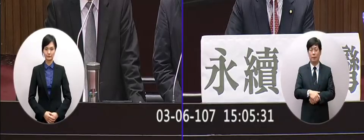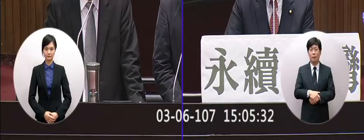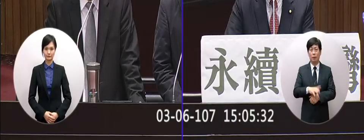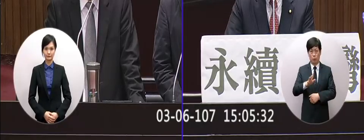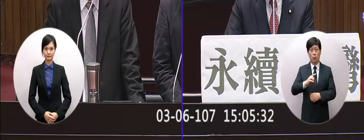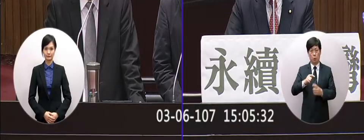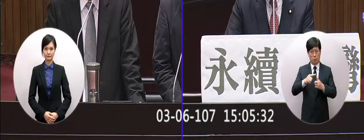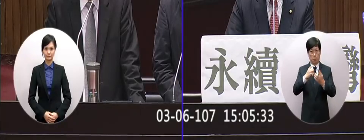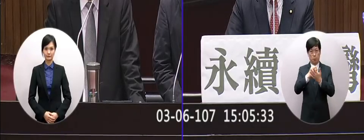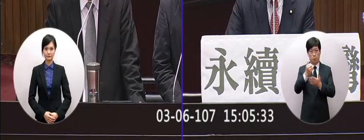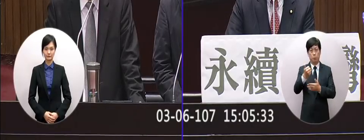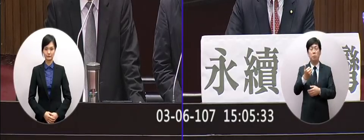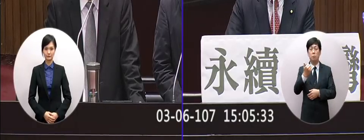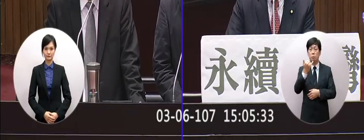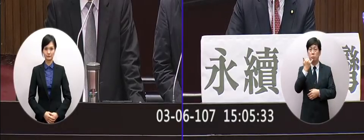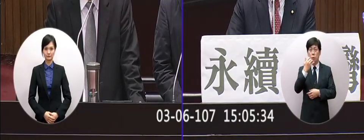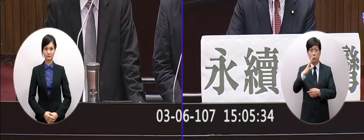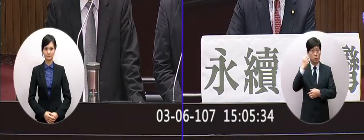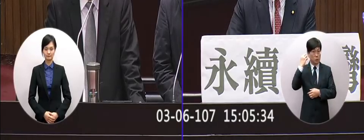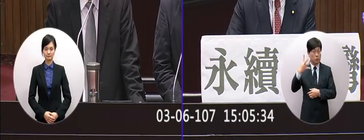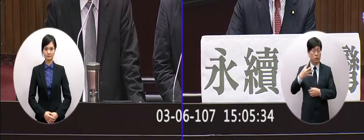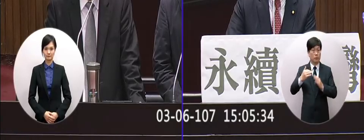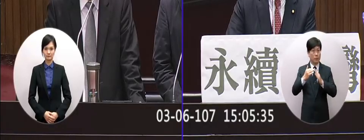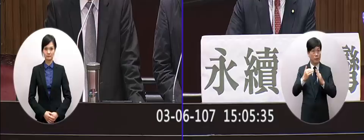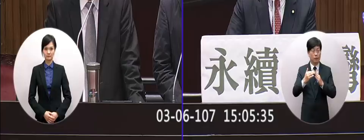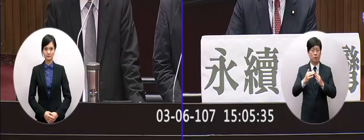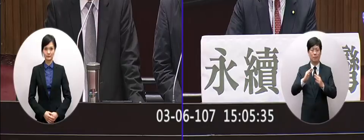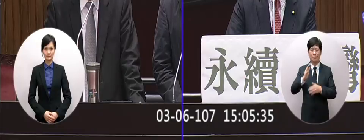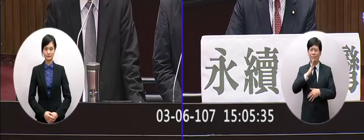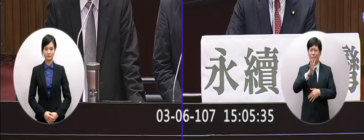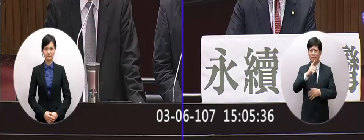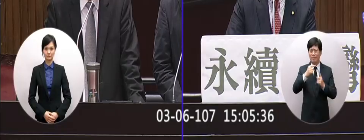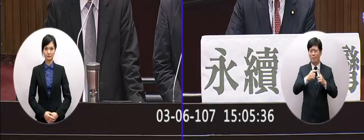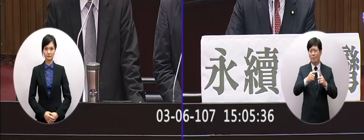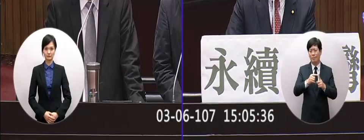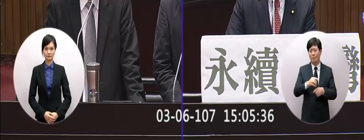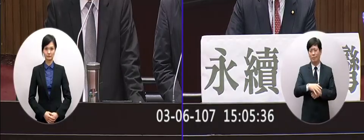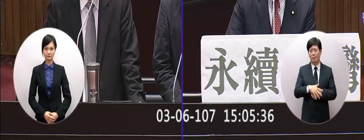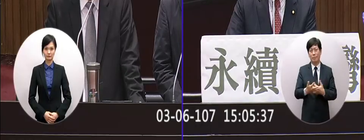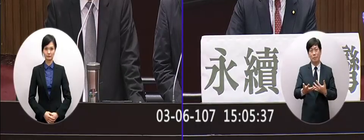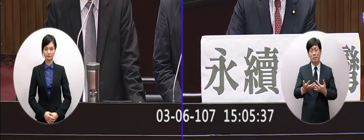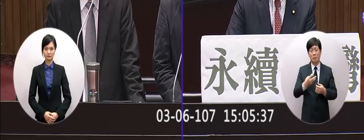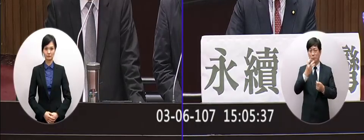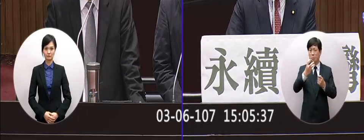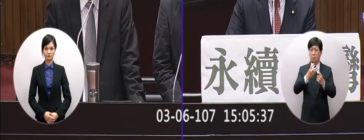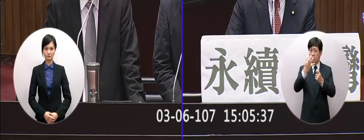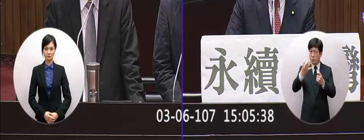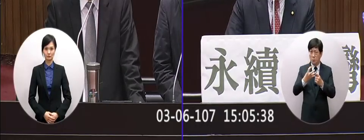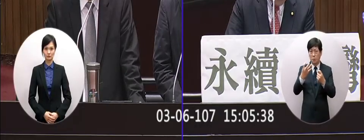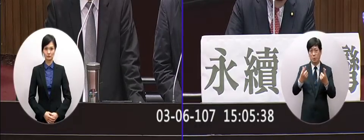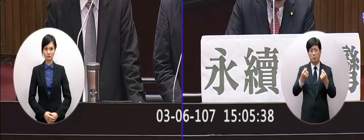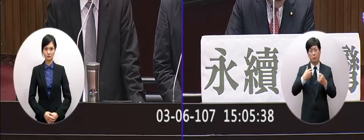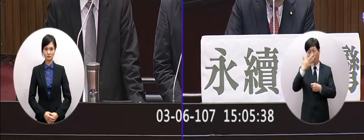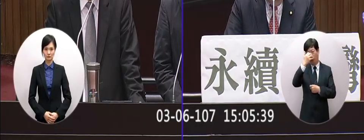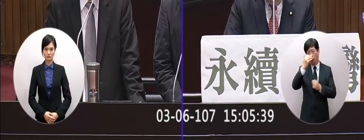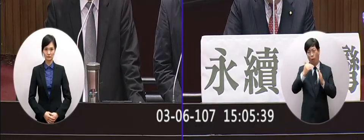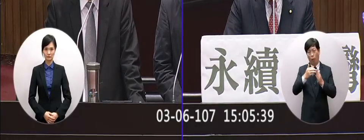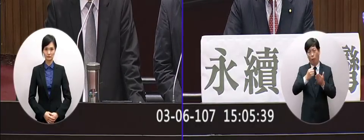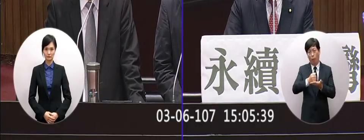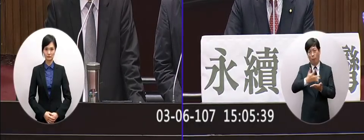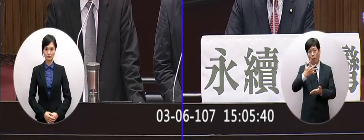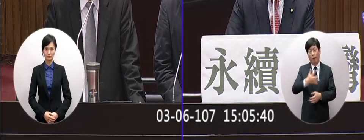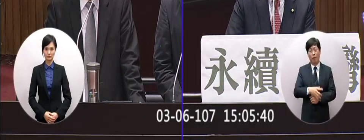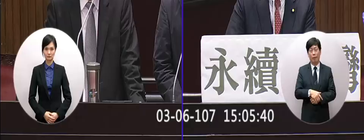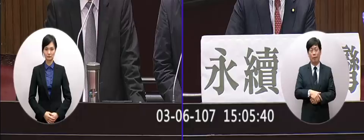很幸运，他可以有一个新的房子，但是也有很多人他是 三四十年都居住在同一个房子，但